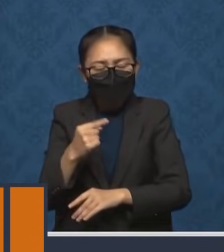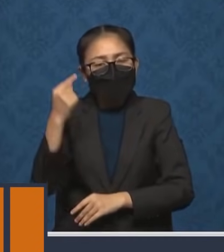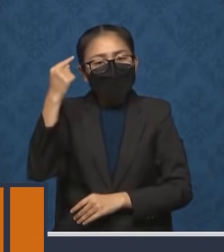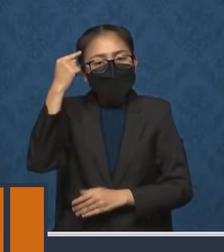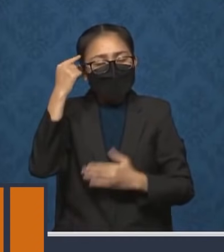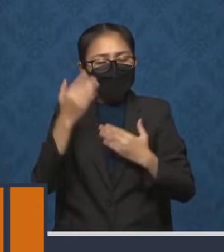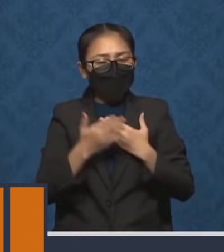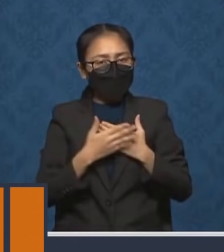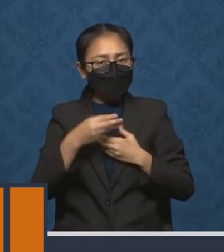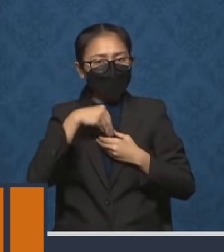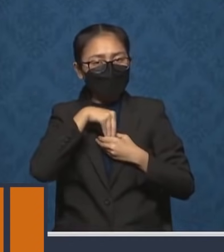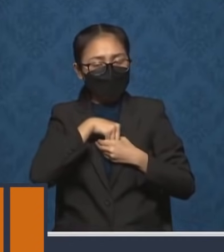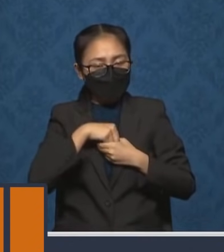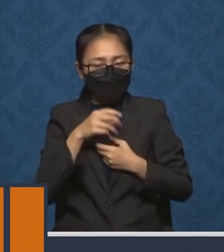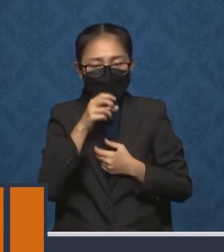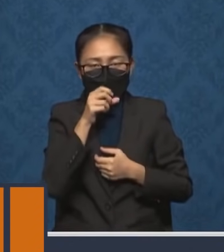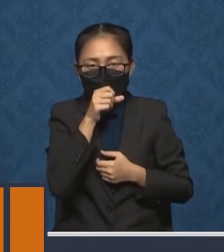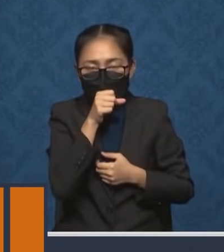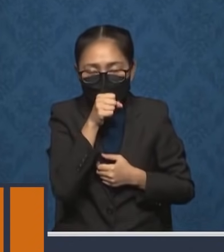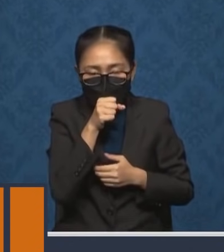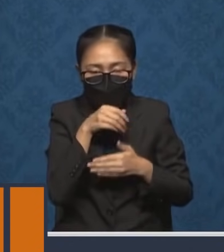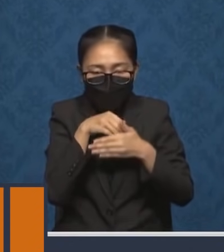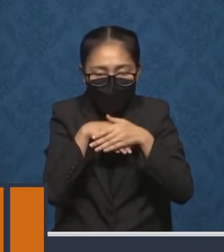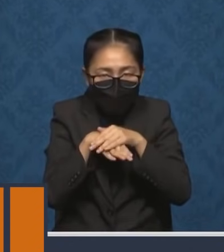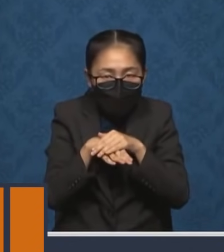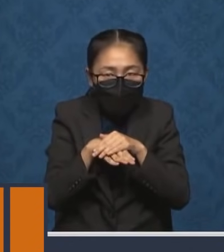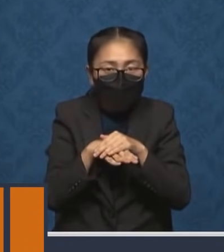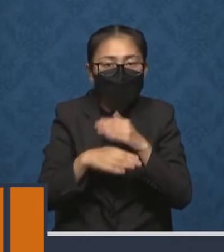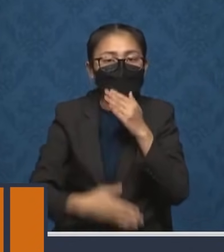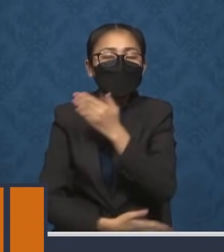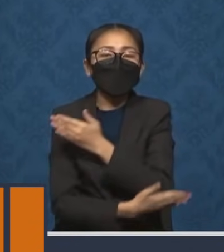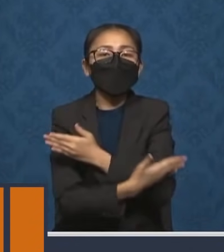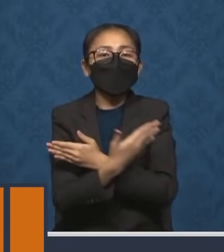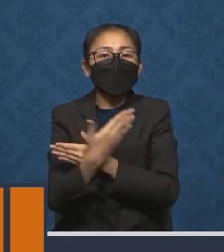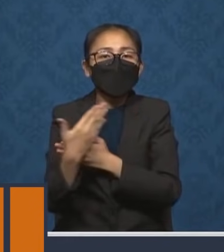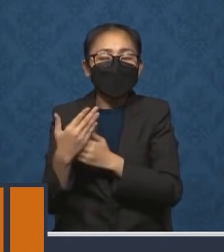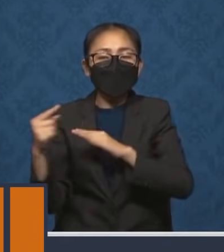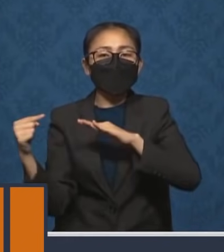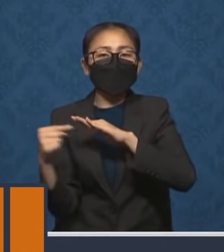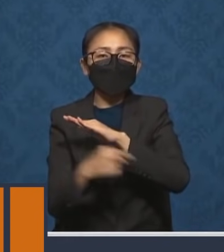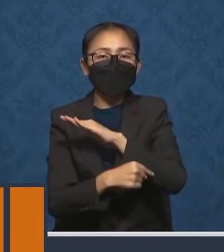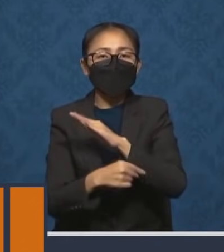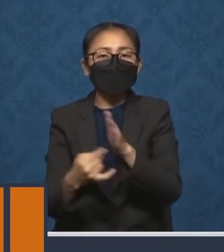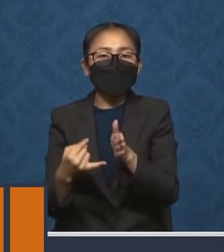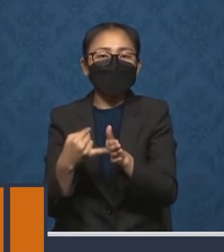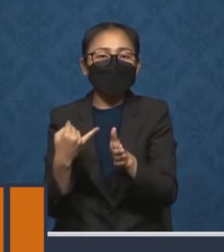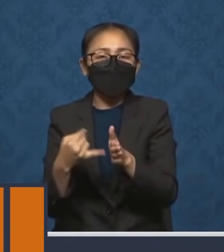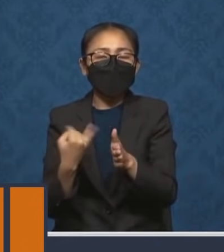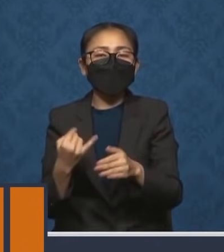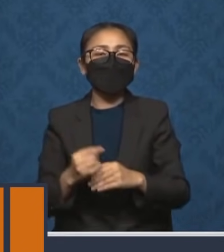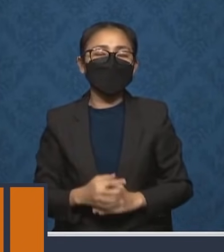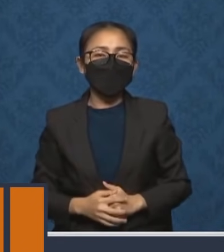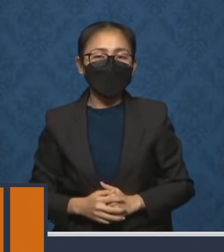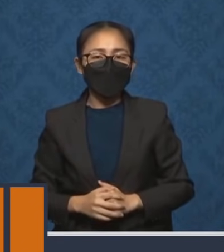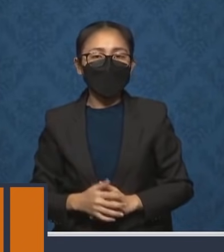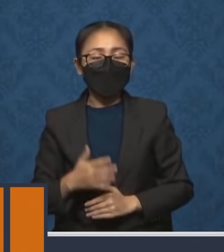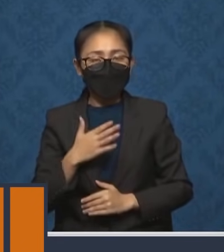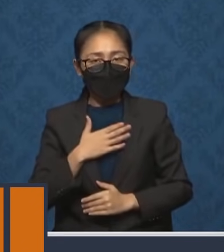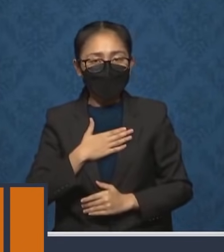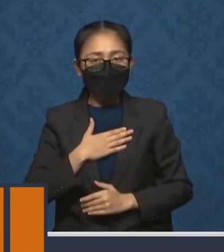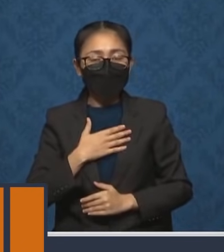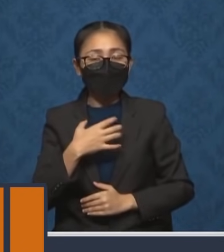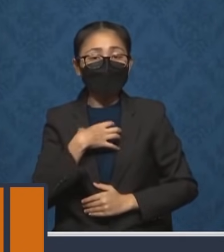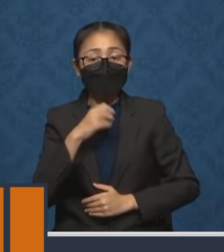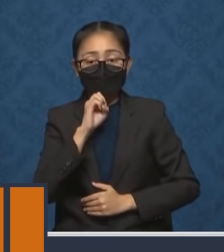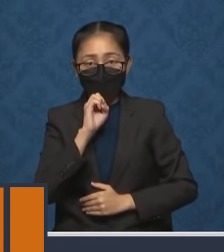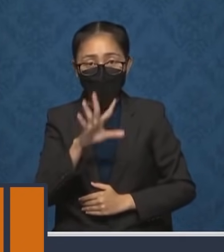ยิ่งมีการปกปิดมากเท่าไหร่ก็ยิ่งมีโอกาสให้เกิดการทุจริตคอรัปชั่นมากขึ้นเท่านั้นผมจะยืนยัน